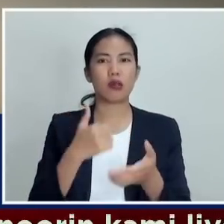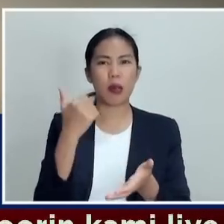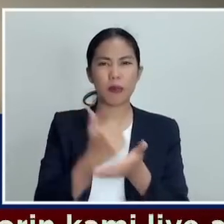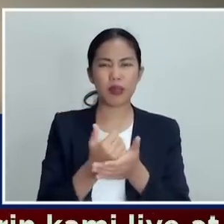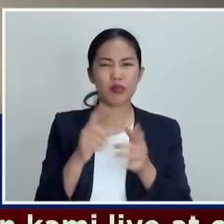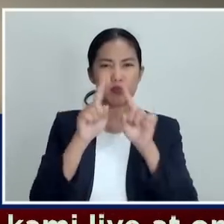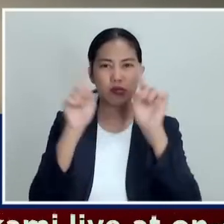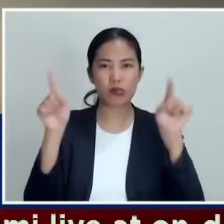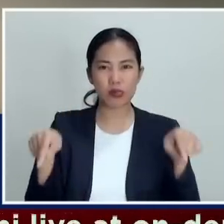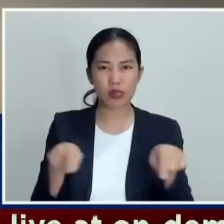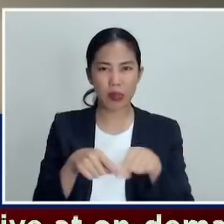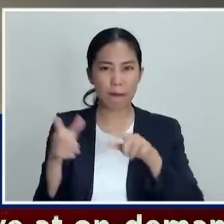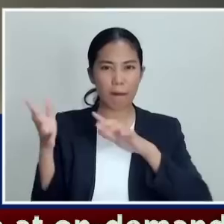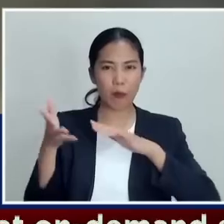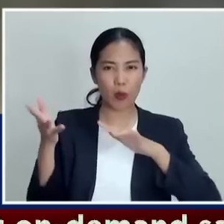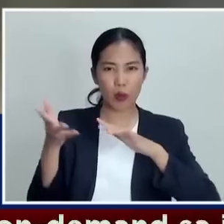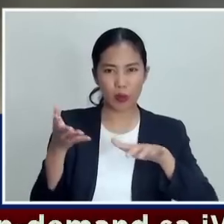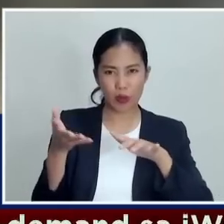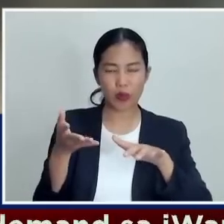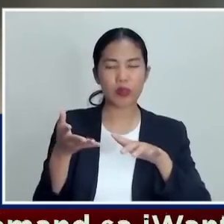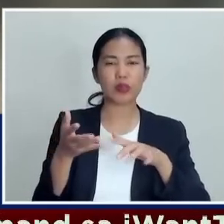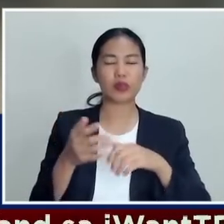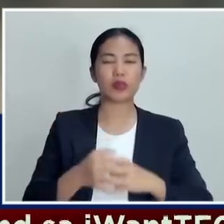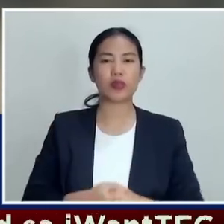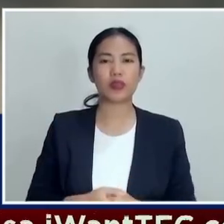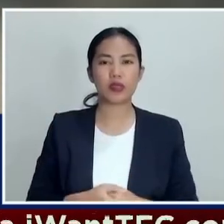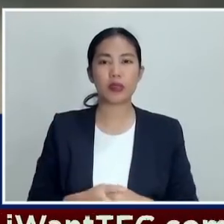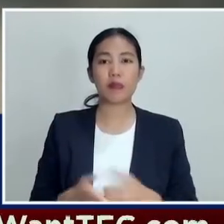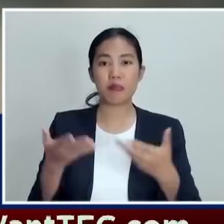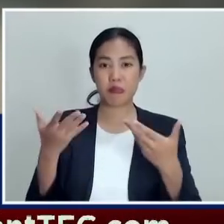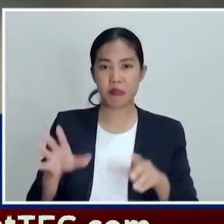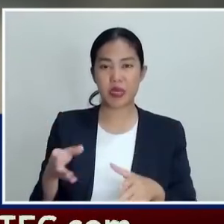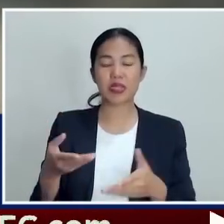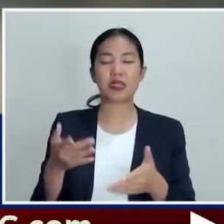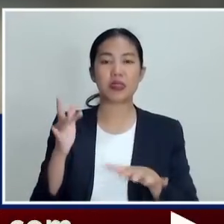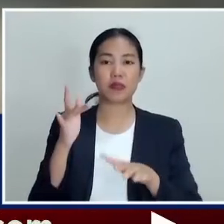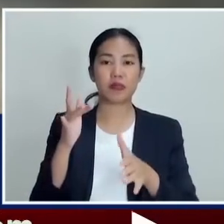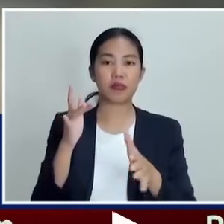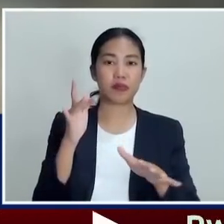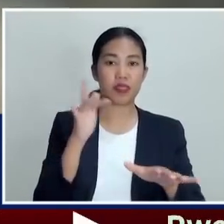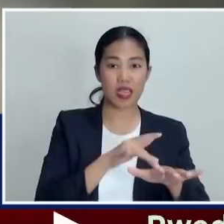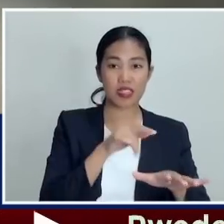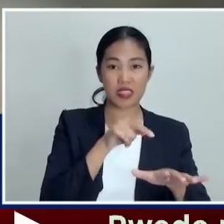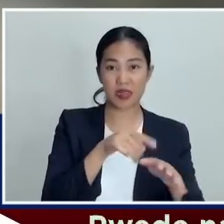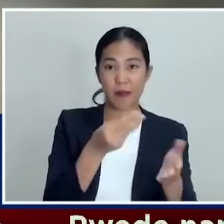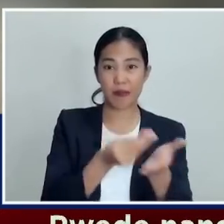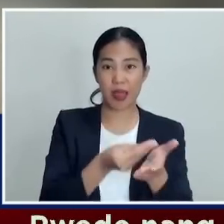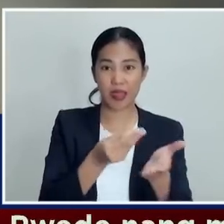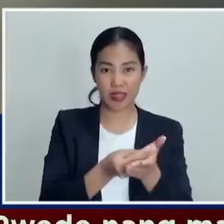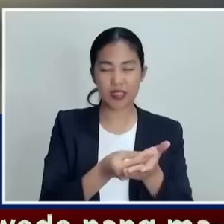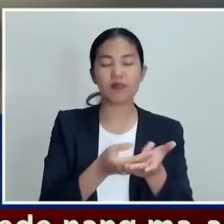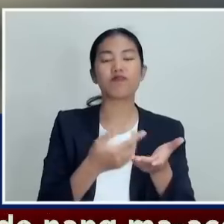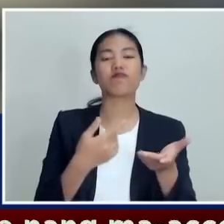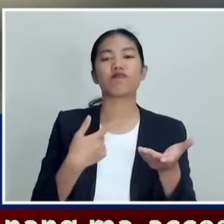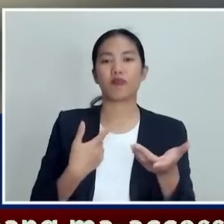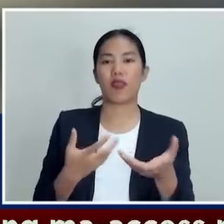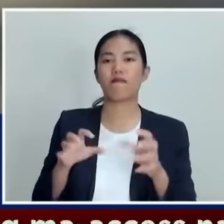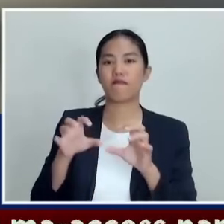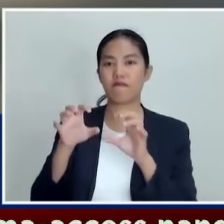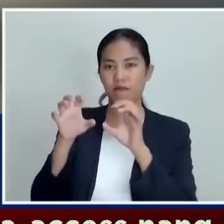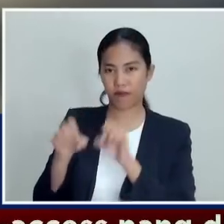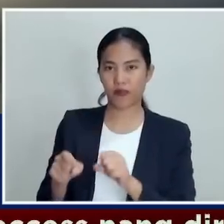sa importasyon nila ng jet fuel. Nang hawakan ni Sebastian ang mga bag na may entrapment money, agad inaresto ang dalawa ng